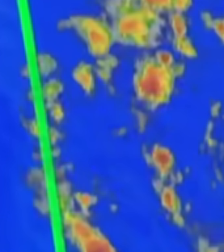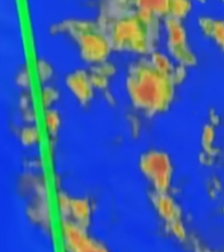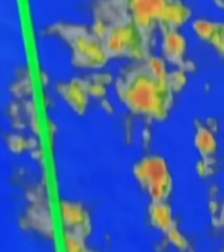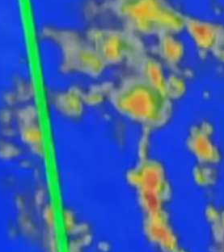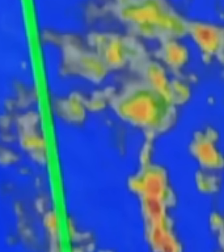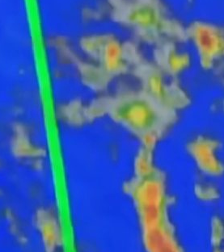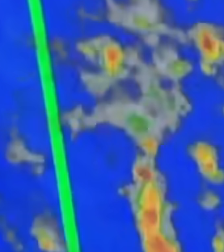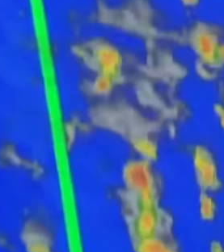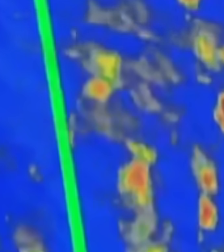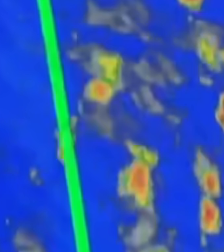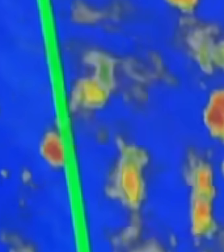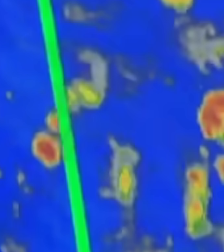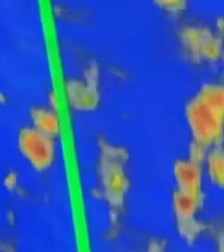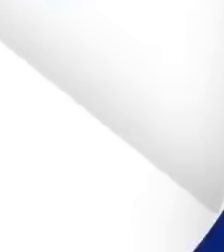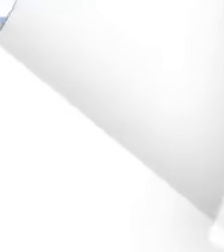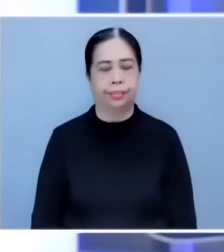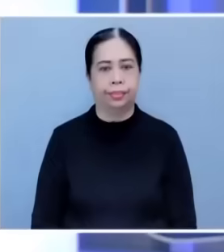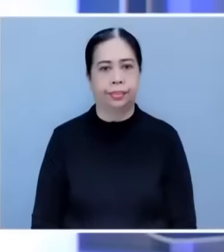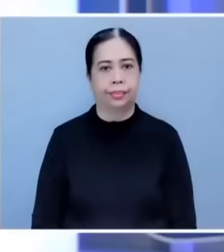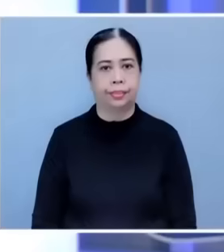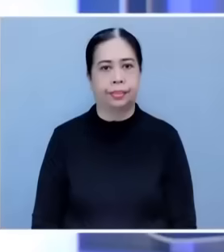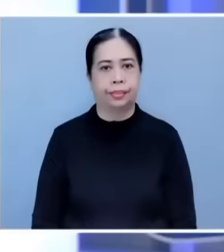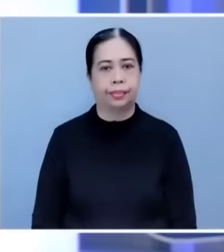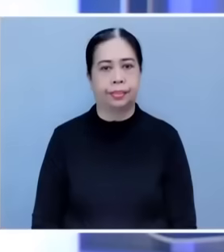Rojas. Ingat kapamilya!